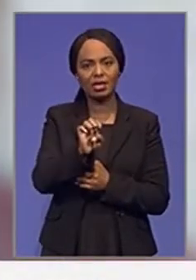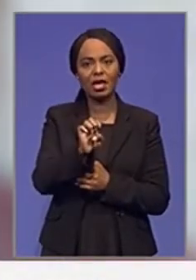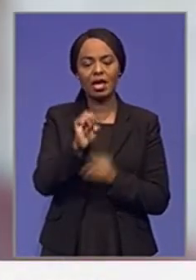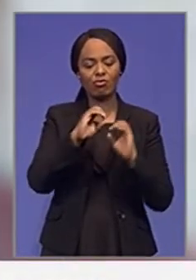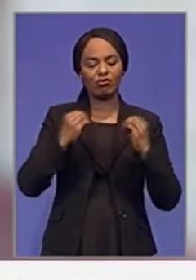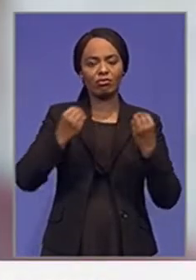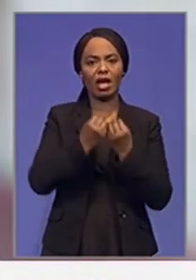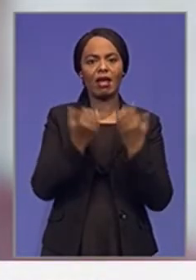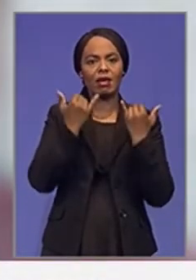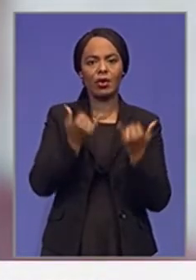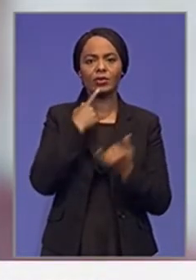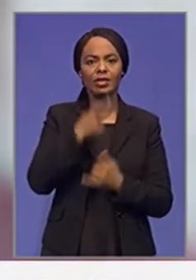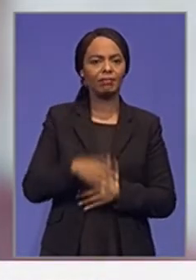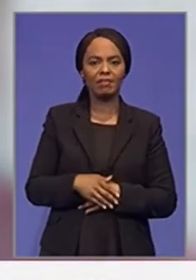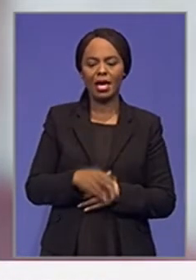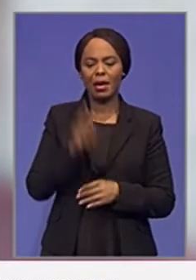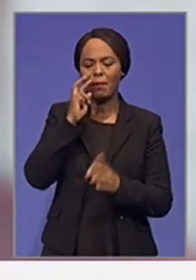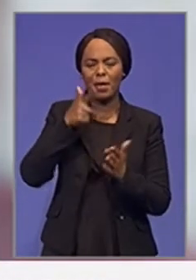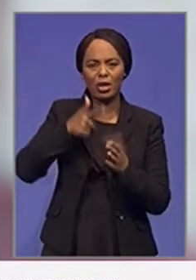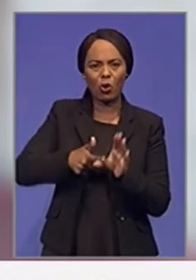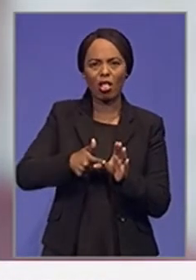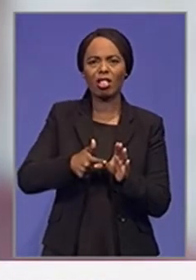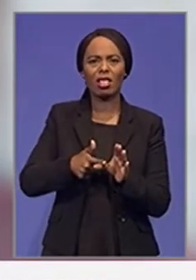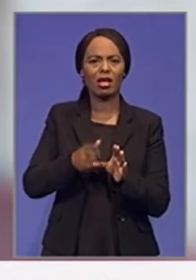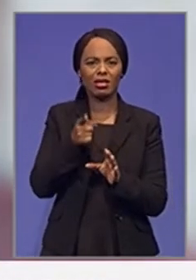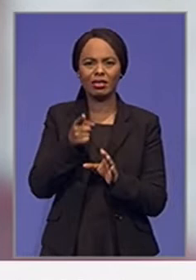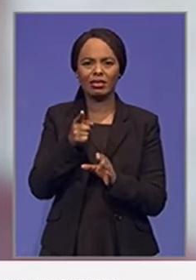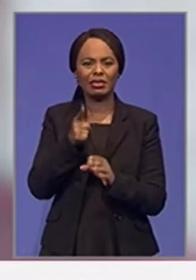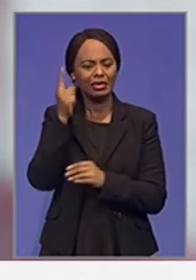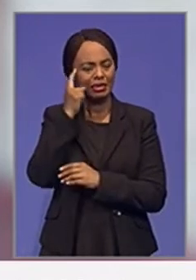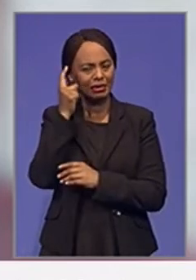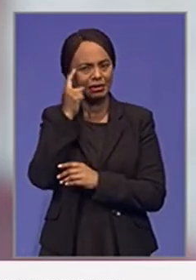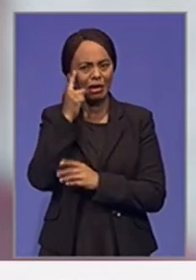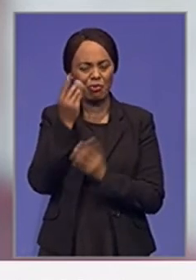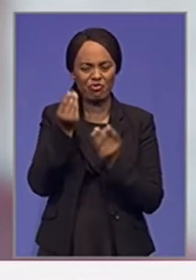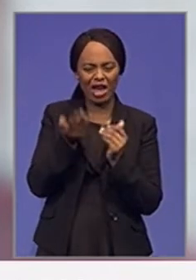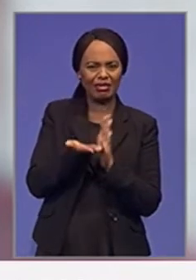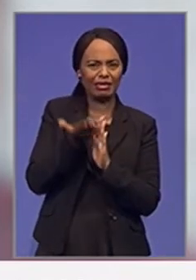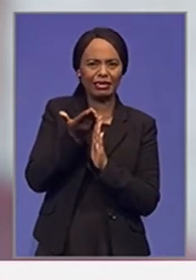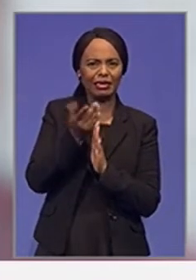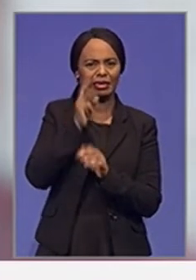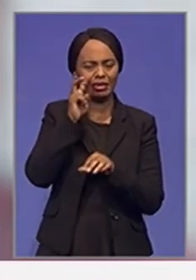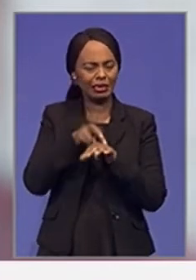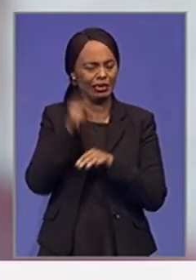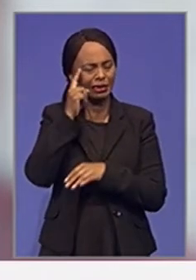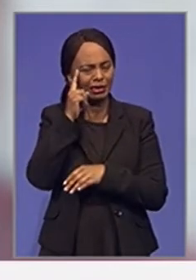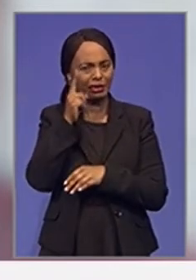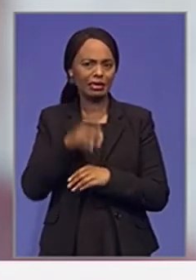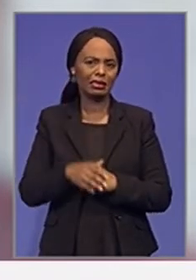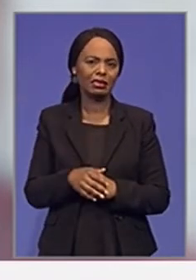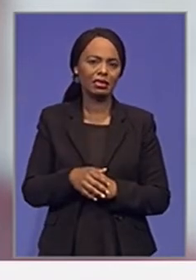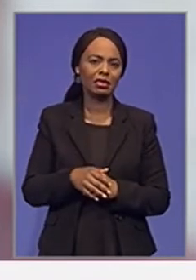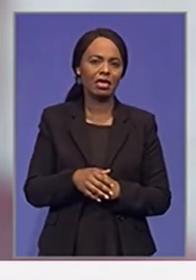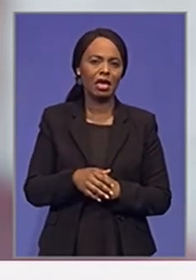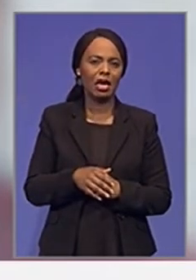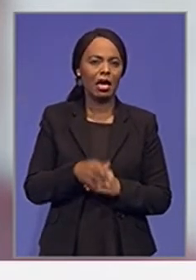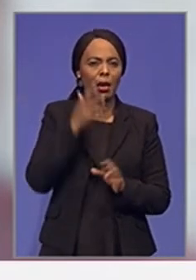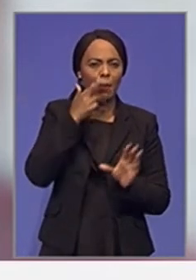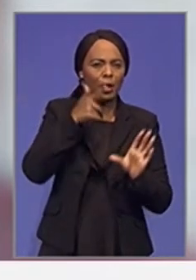Borwa go tshwanetswe ga lebelelwa sesha. I personally think that petrol has become a tax haven